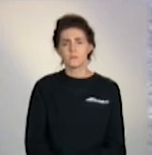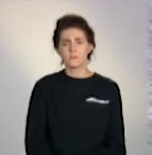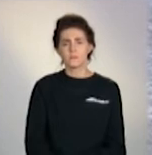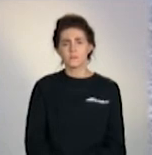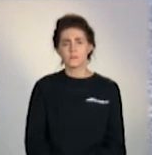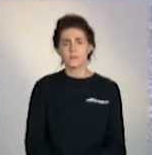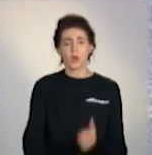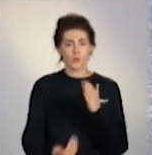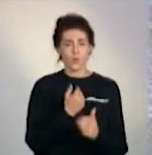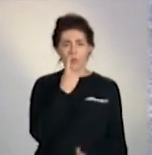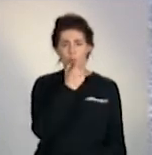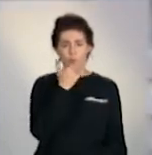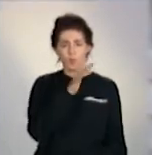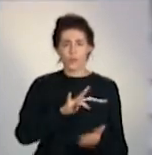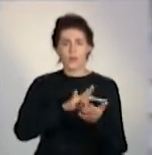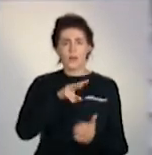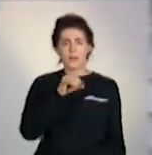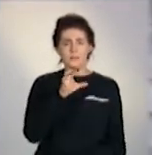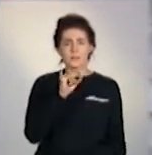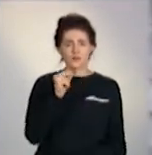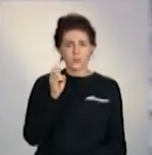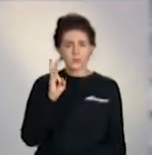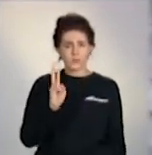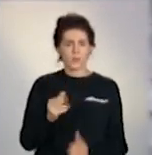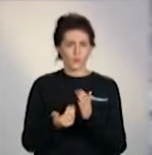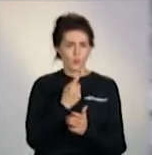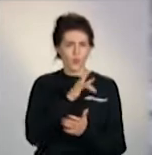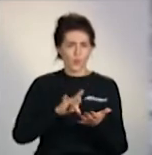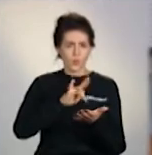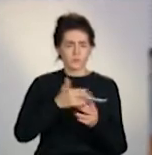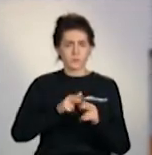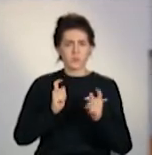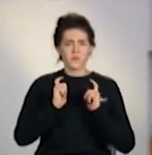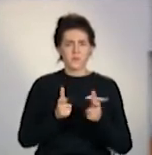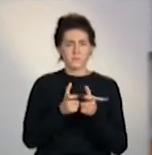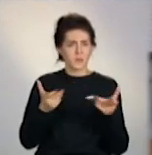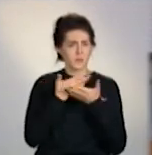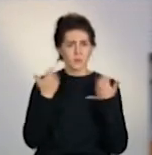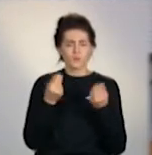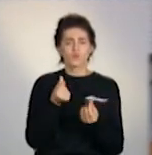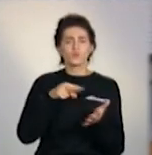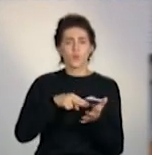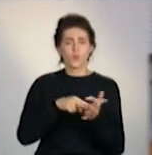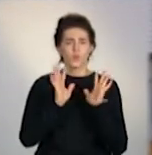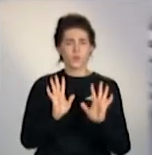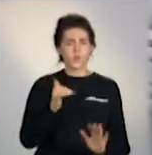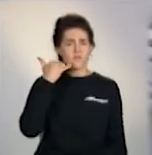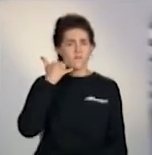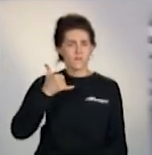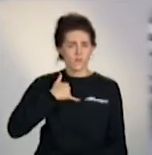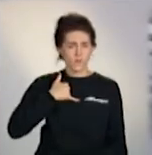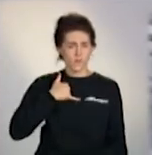З нового року в Лисичанську міська тепломережа відмовилася розсилати рахунки за послуги. Суми називають телефоном.